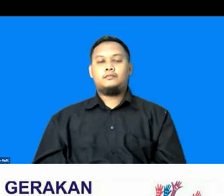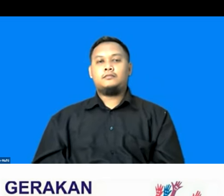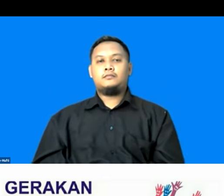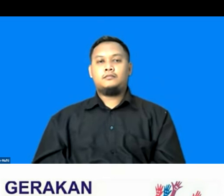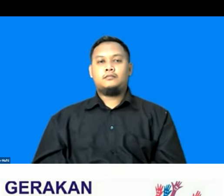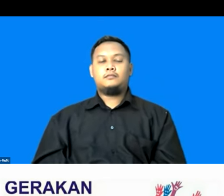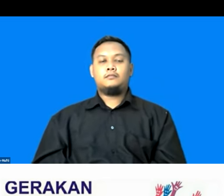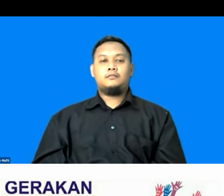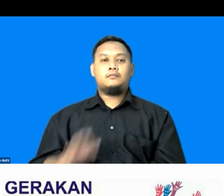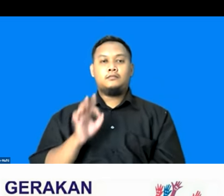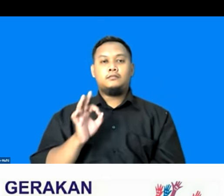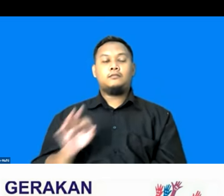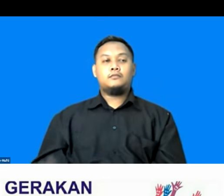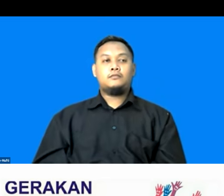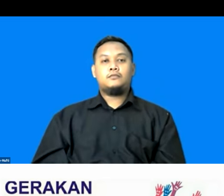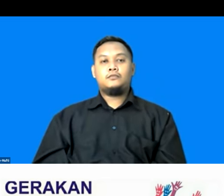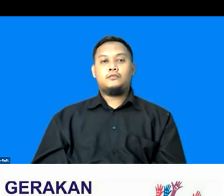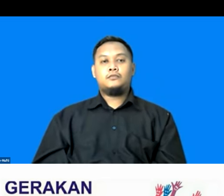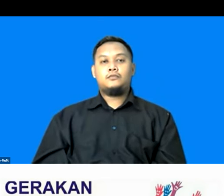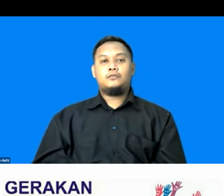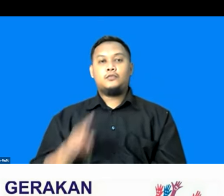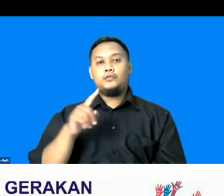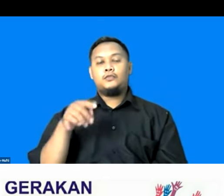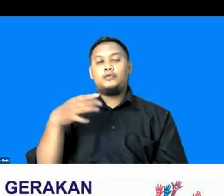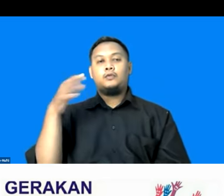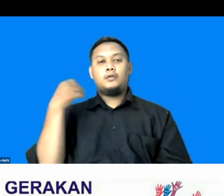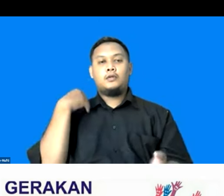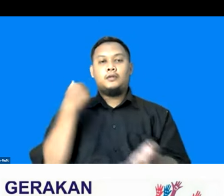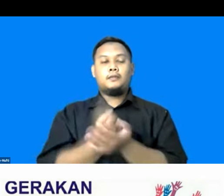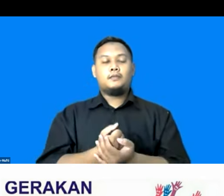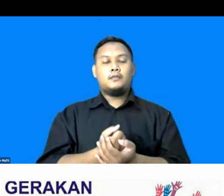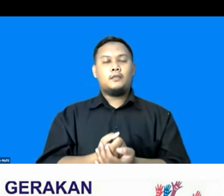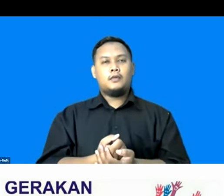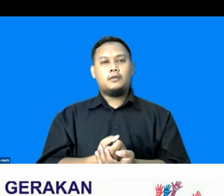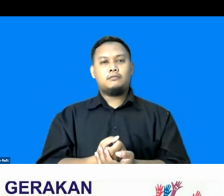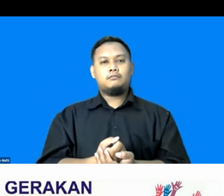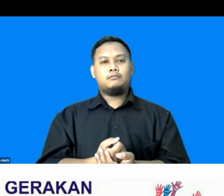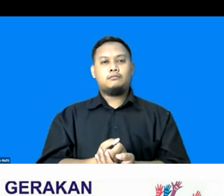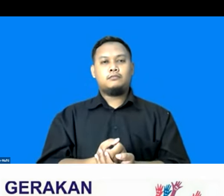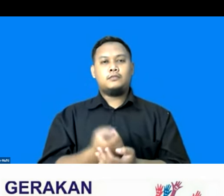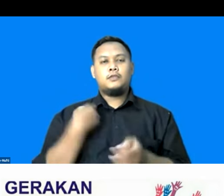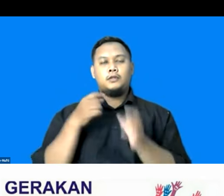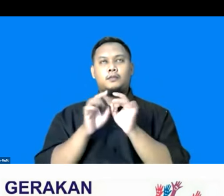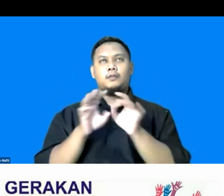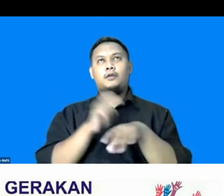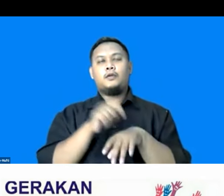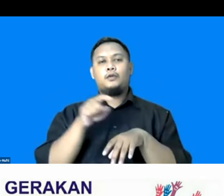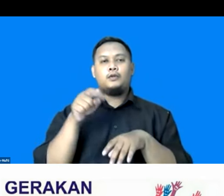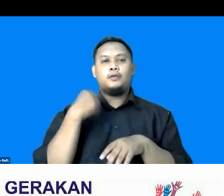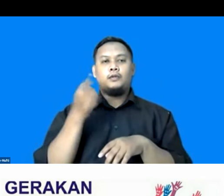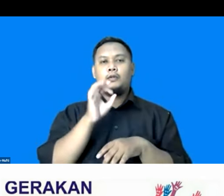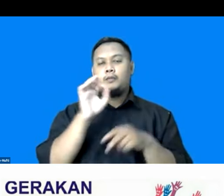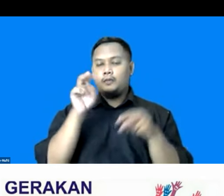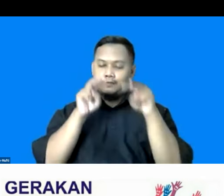Oke, tentu pasti ada perbedaannya ya. Waktu itu kita belum sempat mendalami sih,